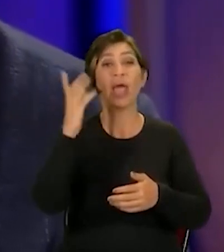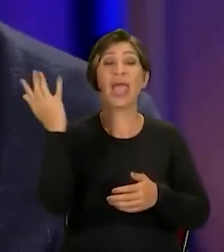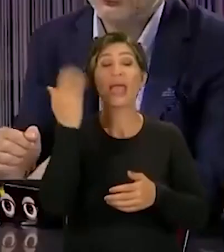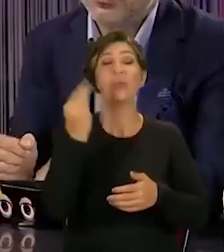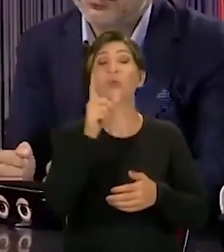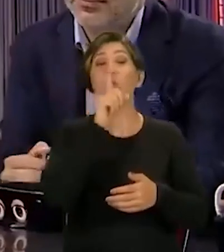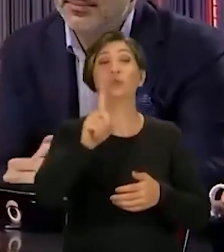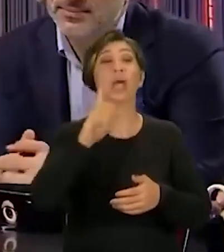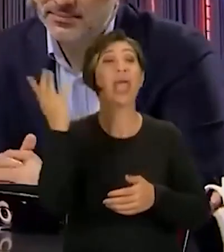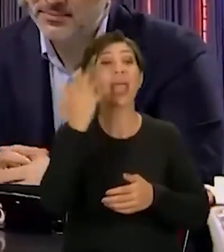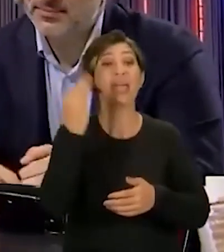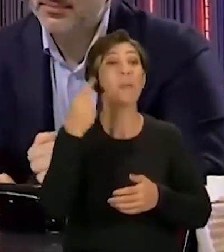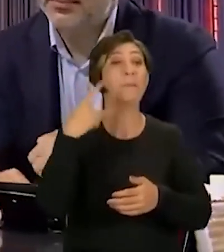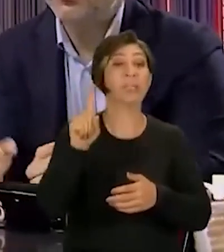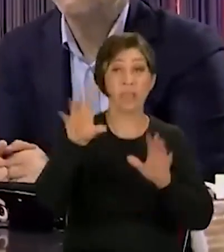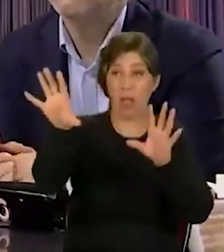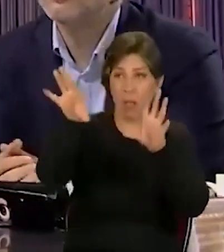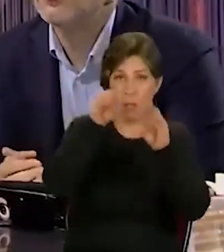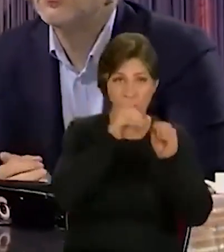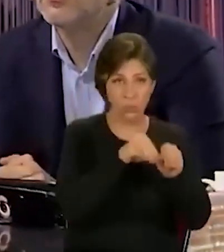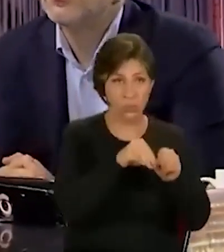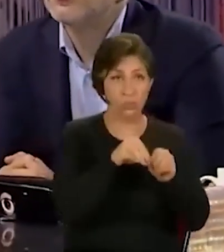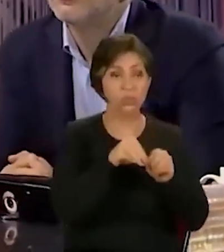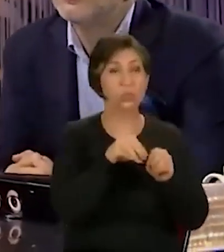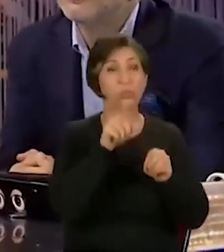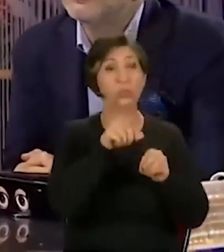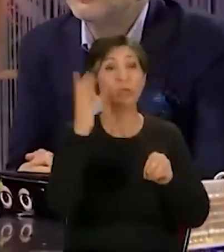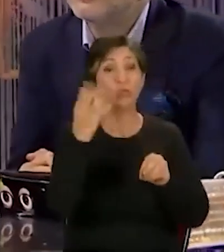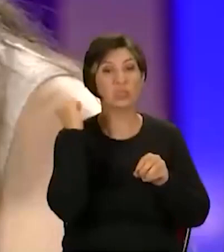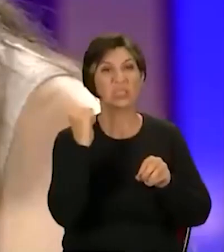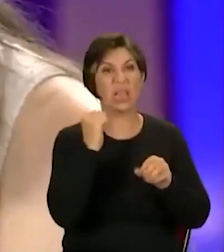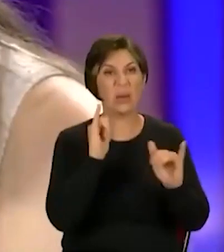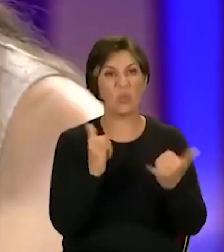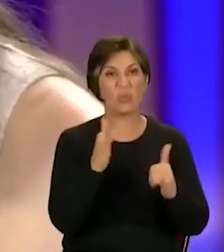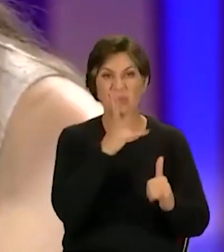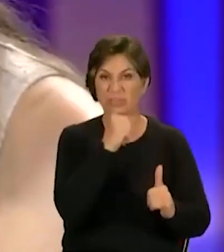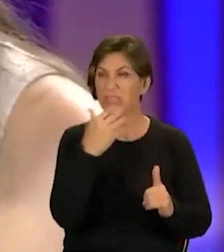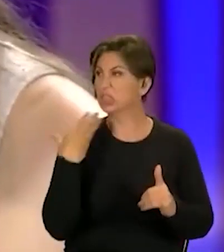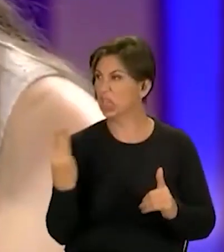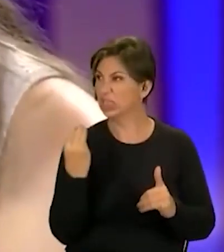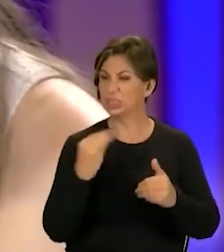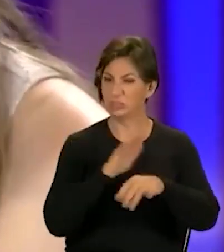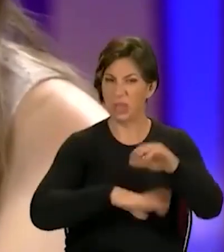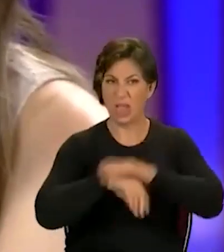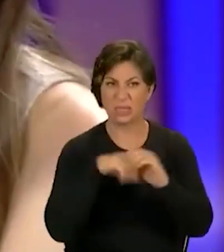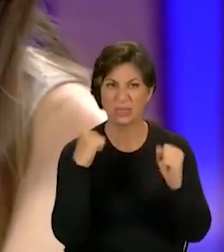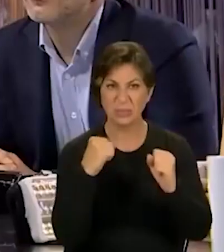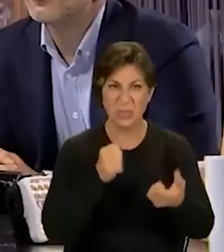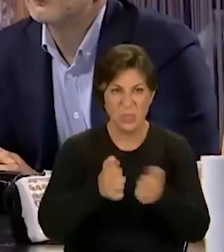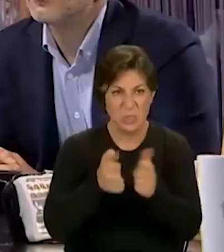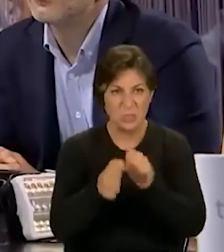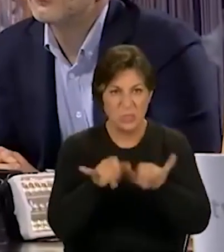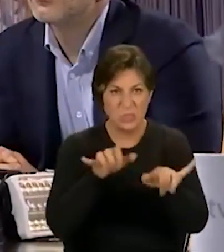iyi yüzünü ya da en iyi binini alıyoruz. Ve diyoruz ki bunlar çok sağlam çocuklar. Hem gençler, hem bilekleri kuvvetli,